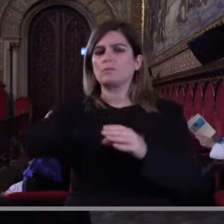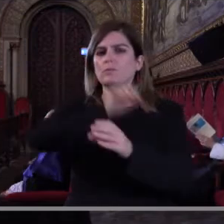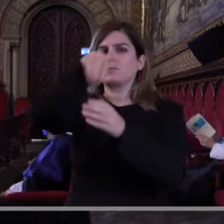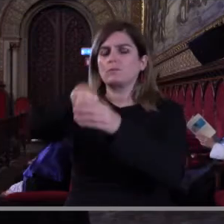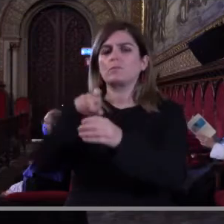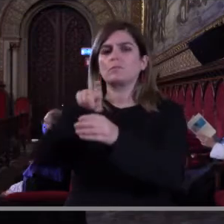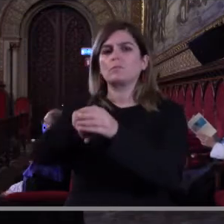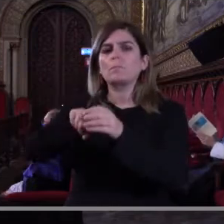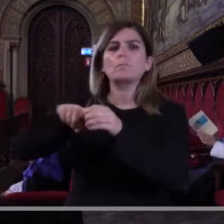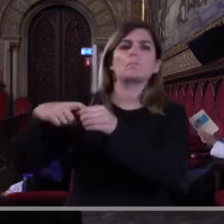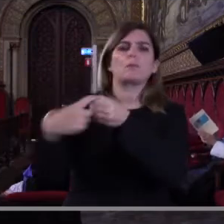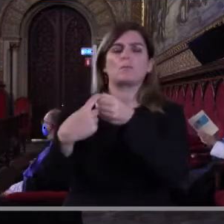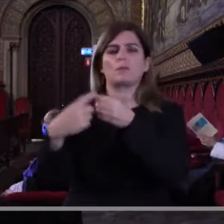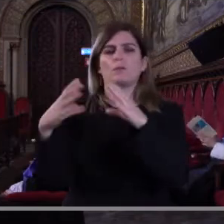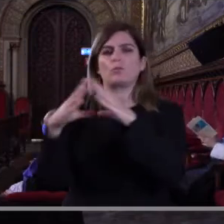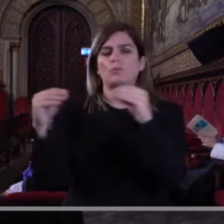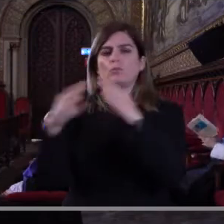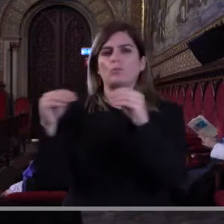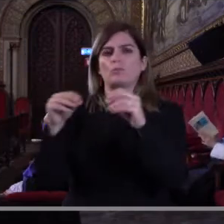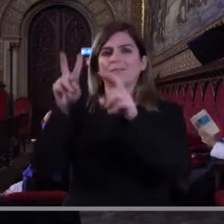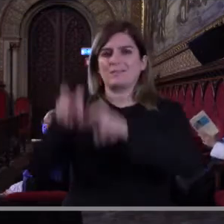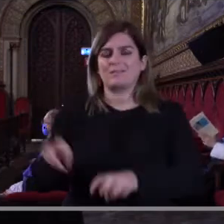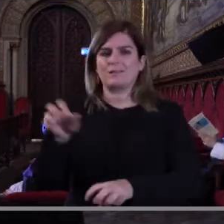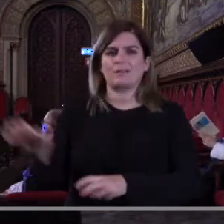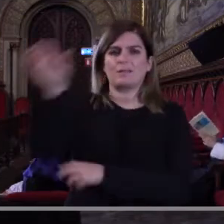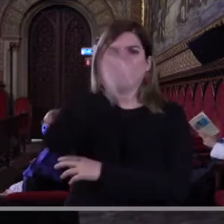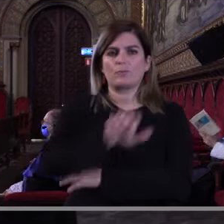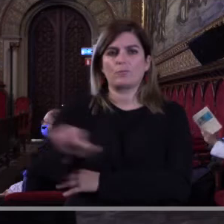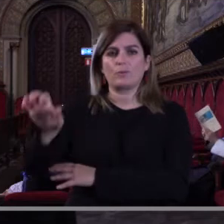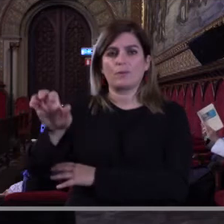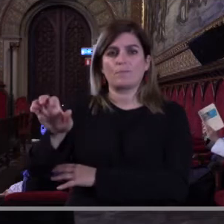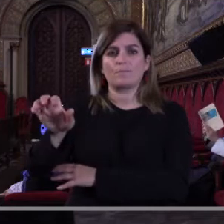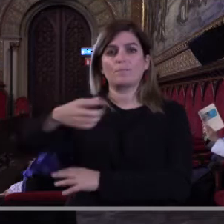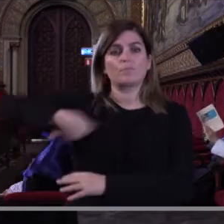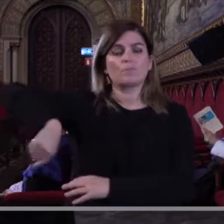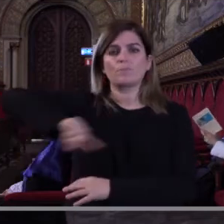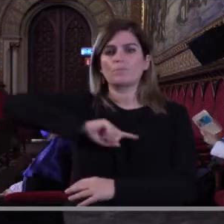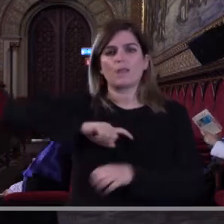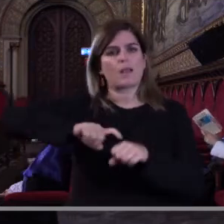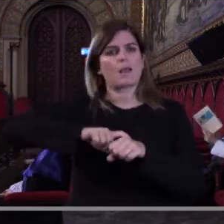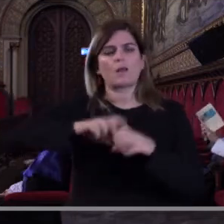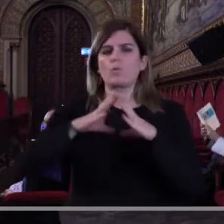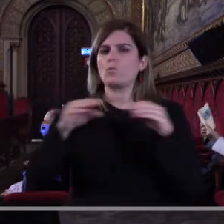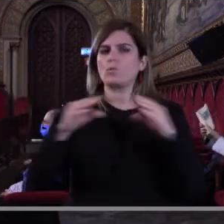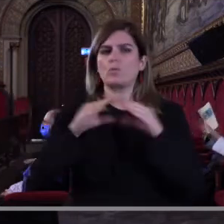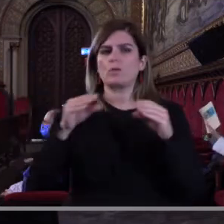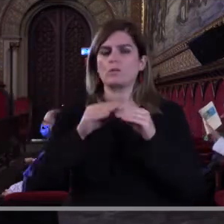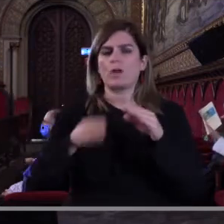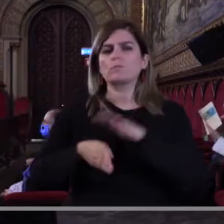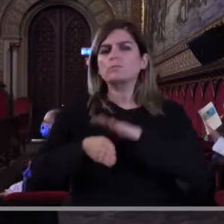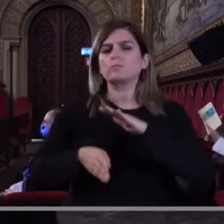Lliga d'Universitats de Recerca Europees, ha reforçat el seu caràcter d'universitat